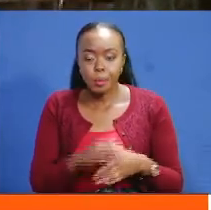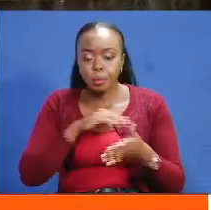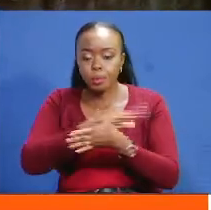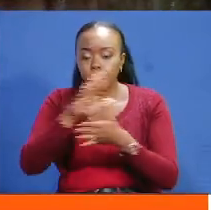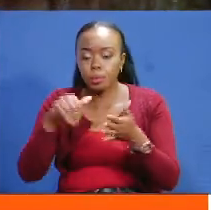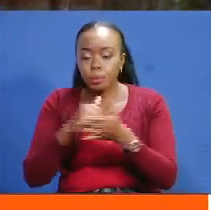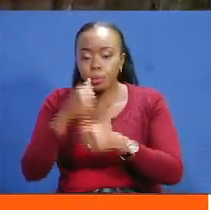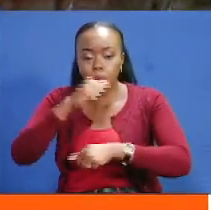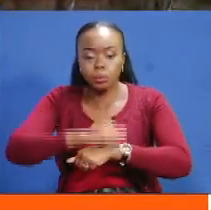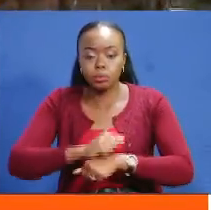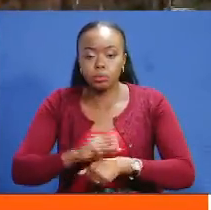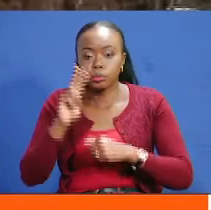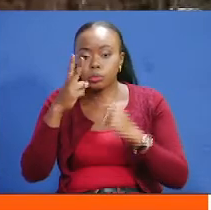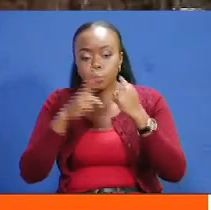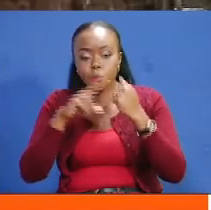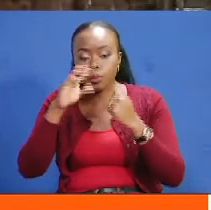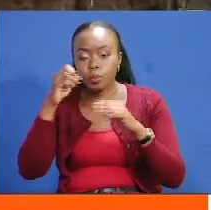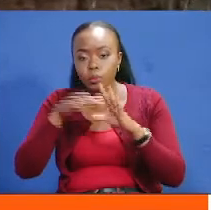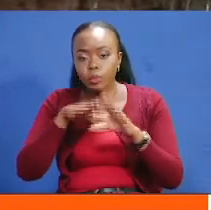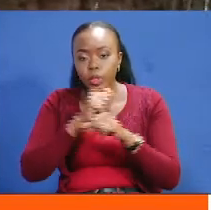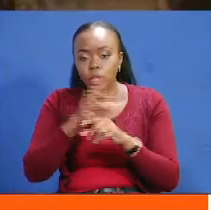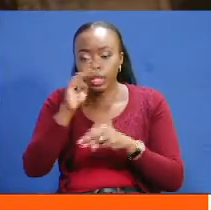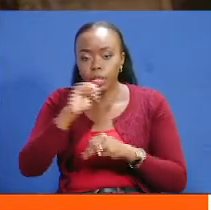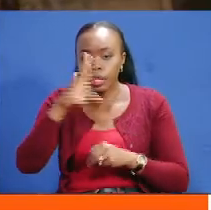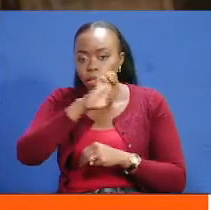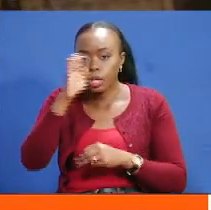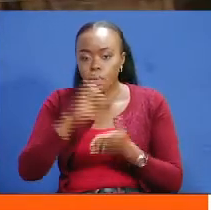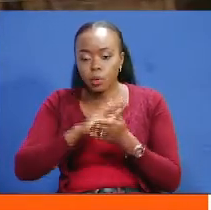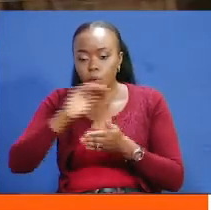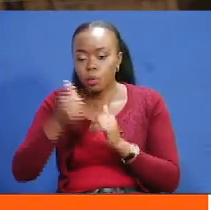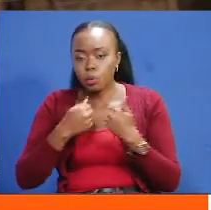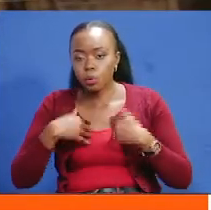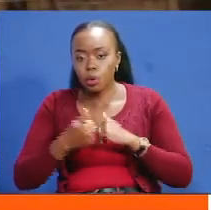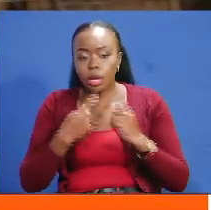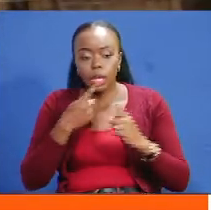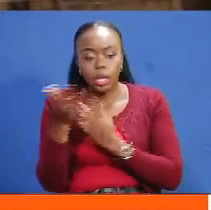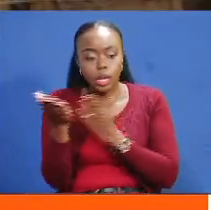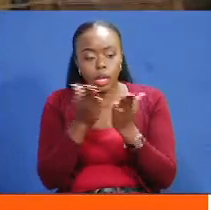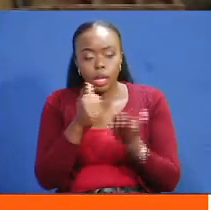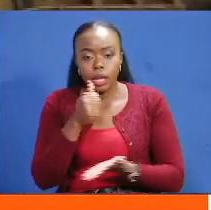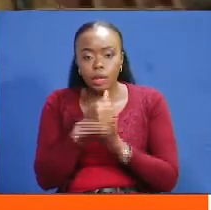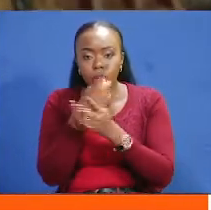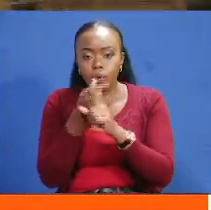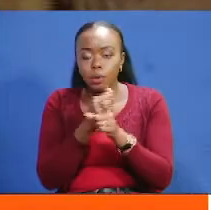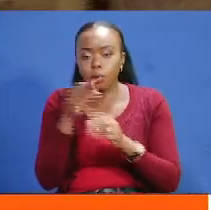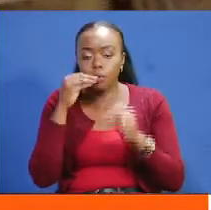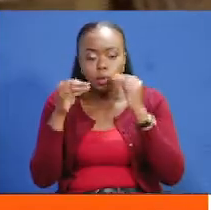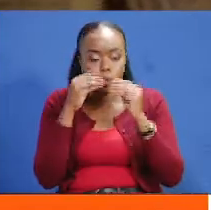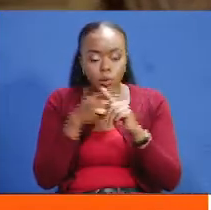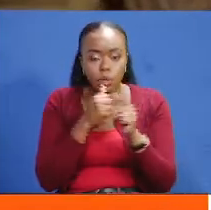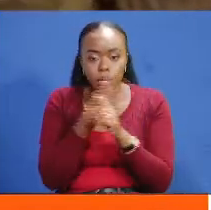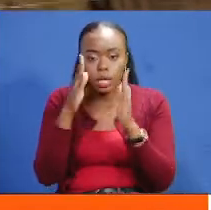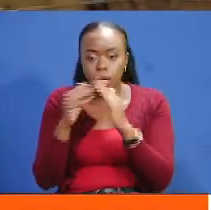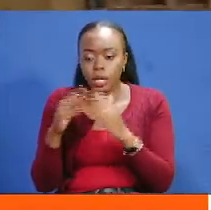Shule zote 270 katika eneo bunge la Mwingi kaskazini, kaunti ya Kitui, zimepokea msaada wa chakula kutoka